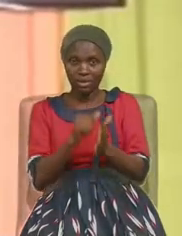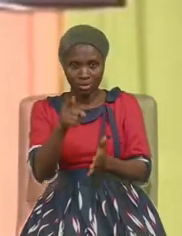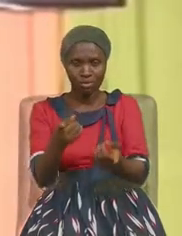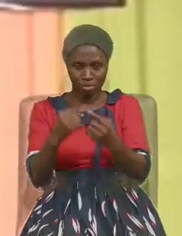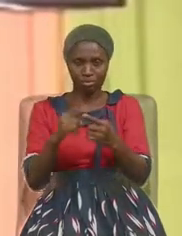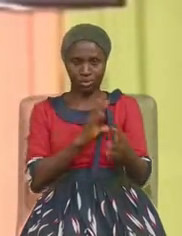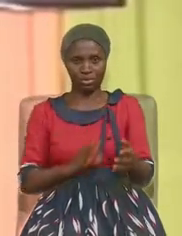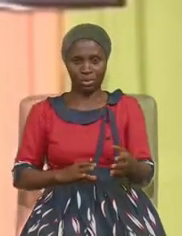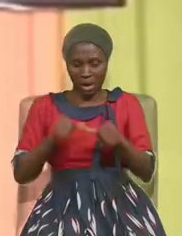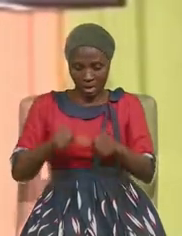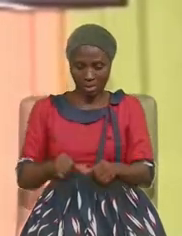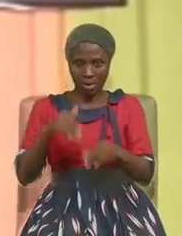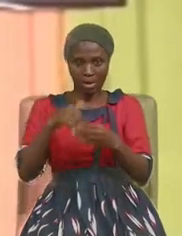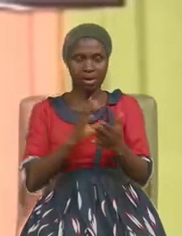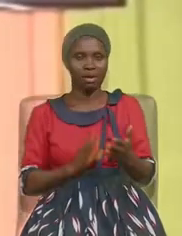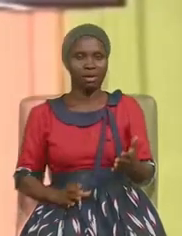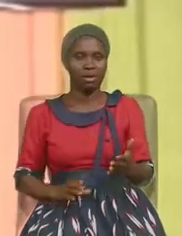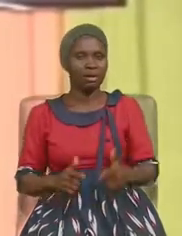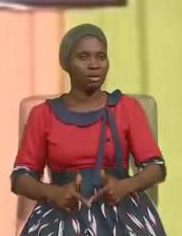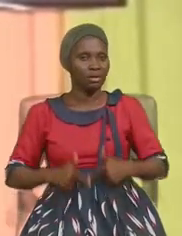demeure en Christ, vis en Christ,